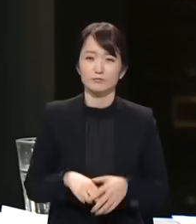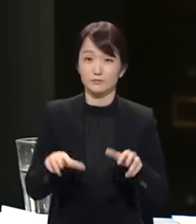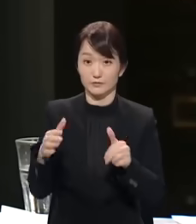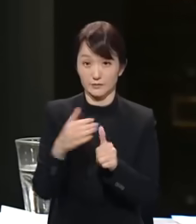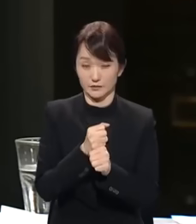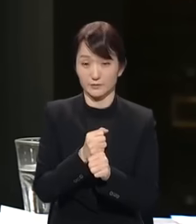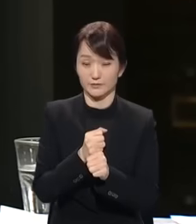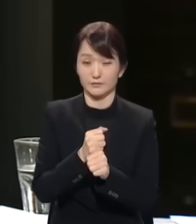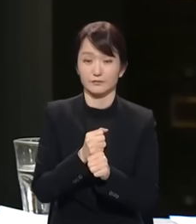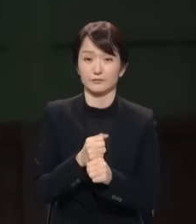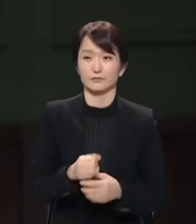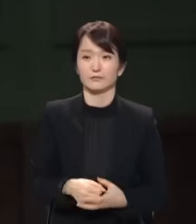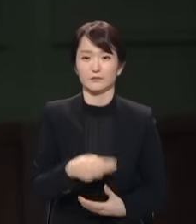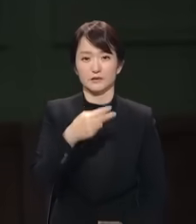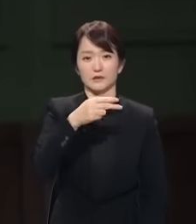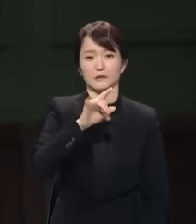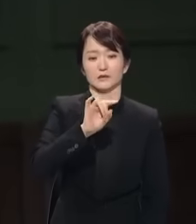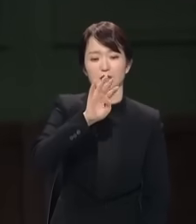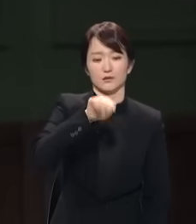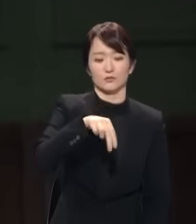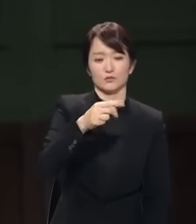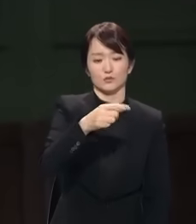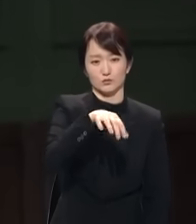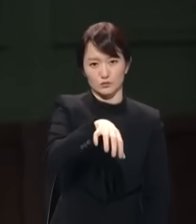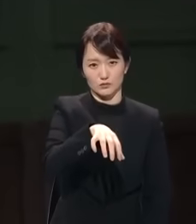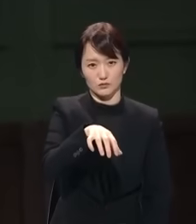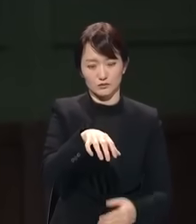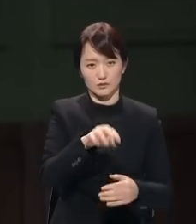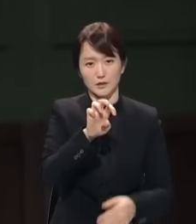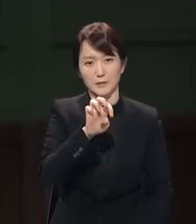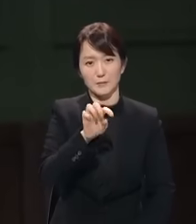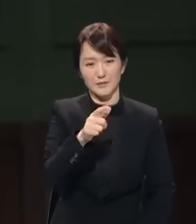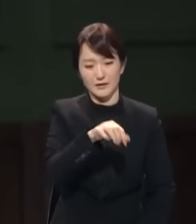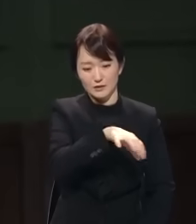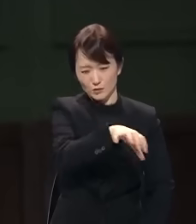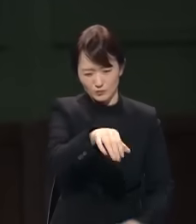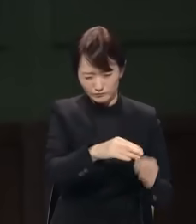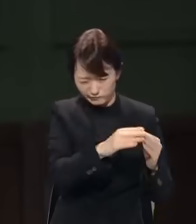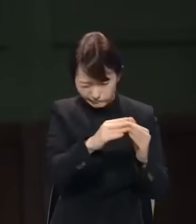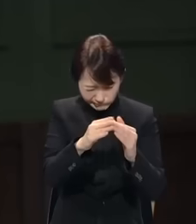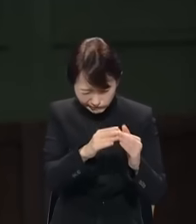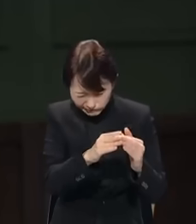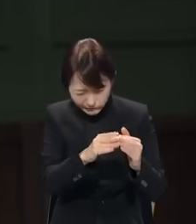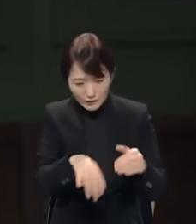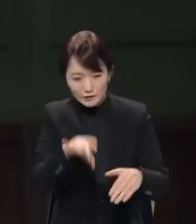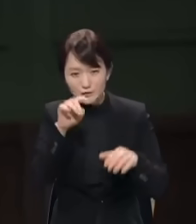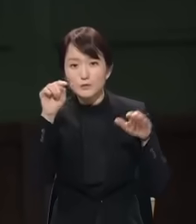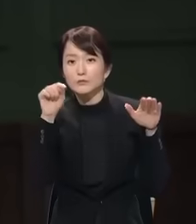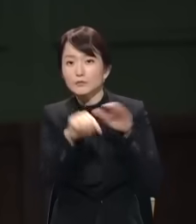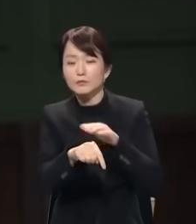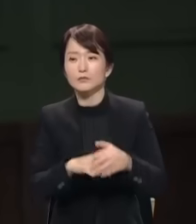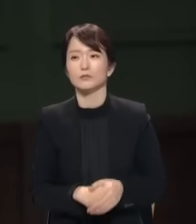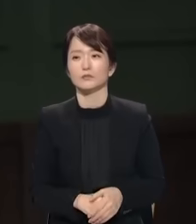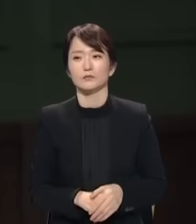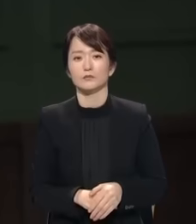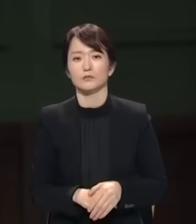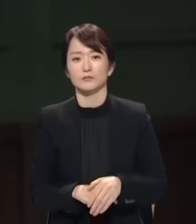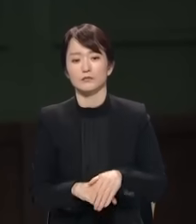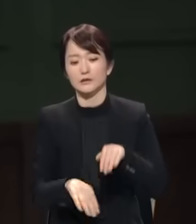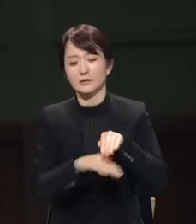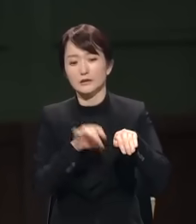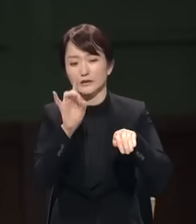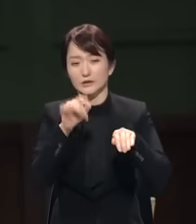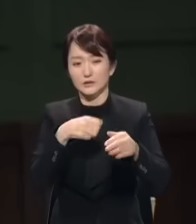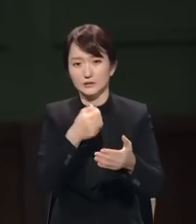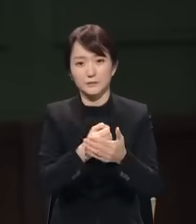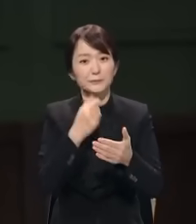그럼. 맞습니다. 일단 대부도 펜션 밀집 지역으로 처음에는 갔던 것 같은데 여기 차량이 워낙 많았기 때문에 한 대로 특정을 하지는 못했습니다.